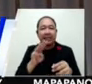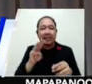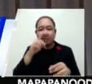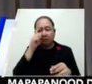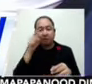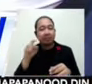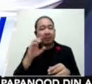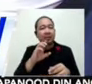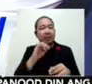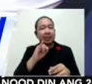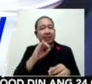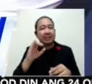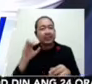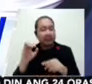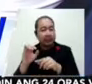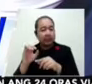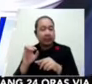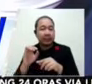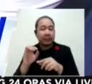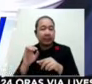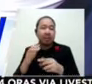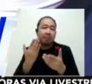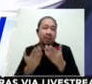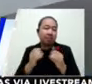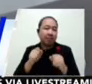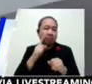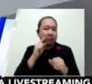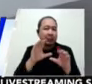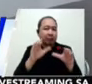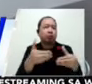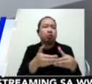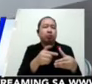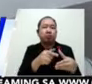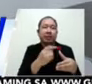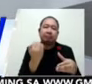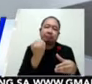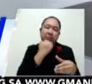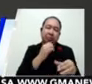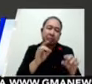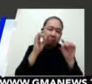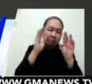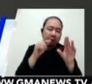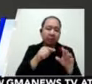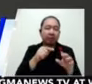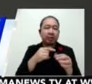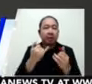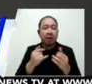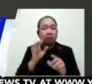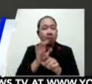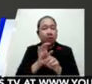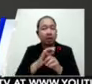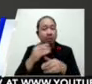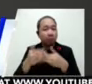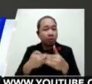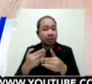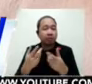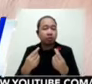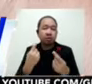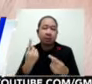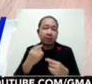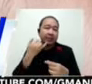Coordinating Center, posibleng sindikato ang nasa likod nito. Isa raw sa usong modus ngayon ay may tatawag o magte-text na